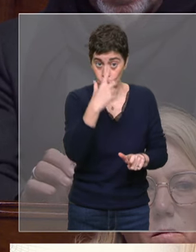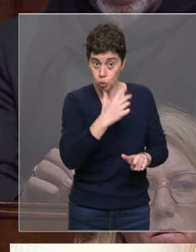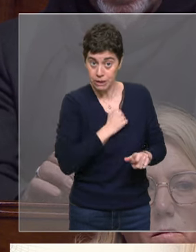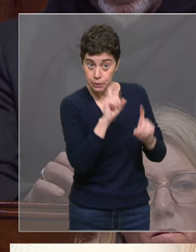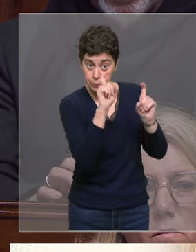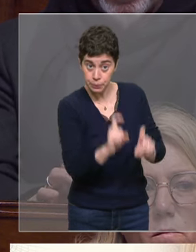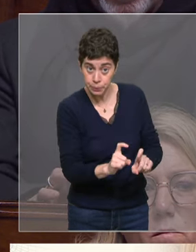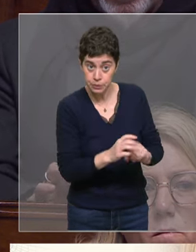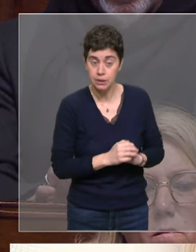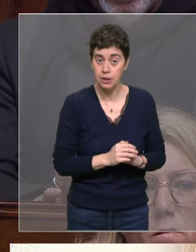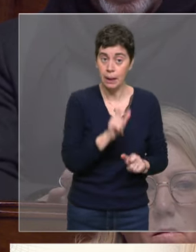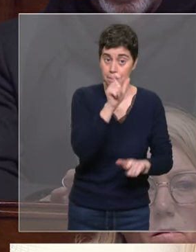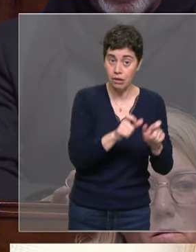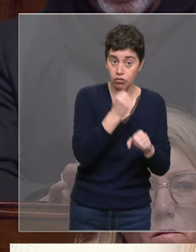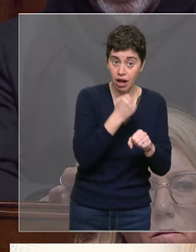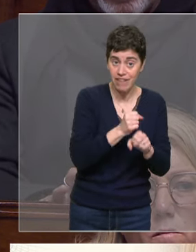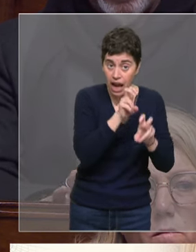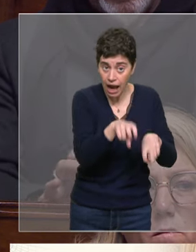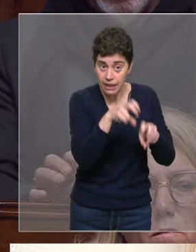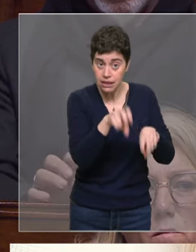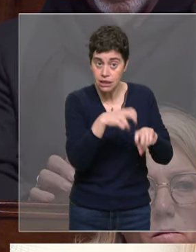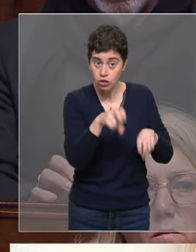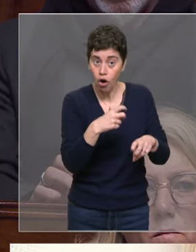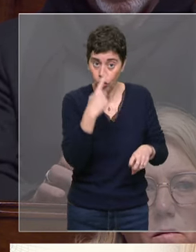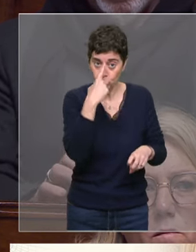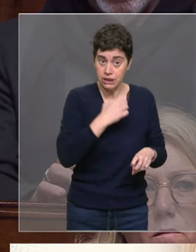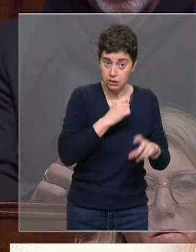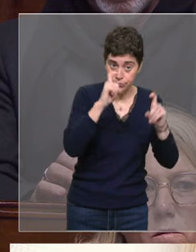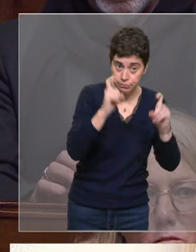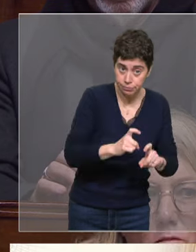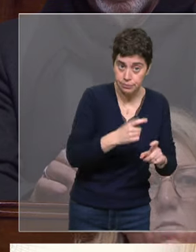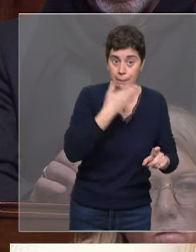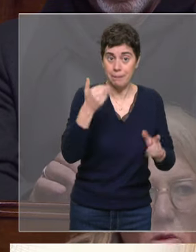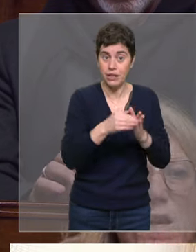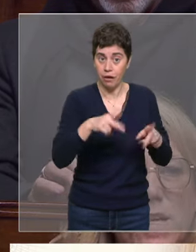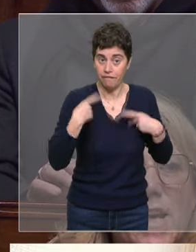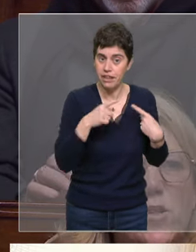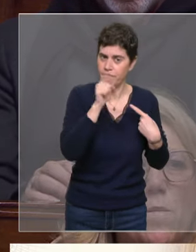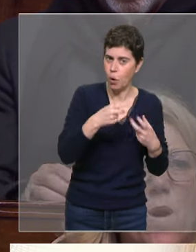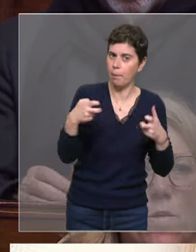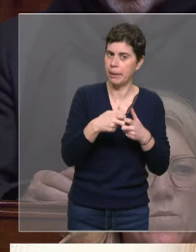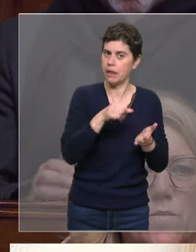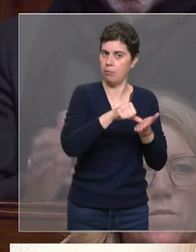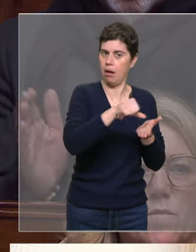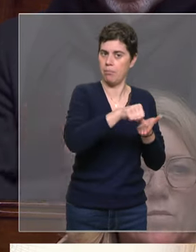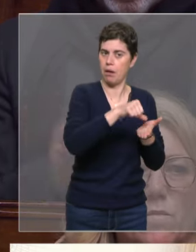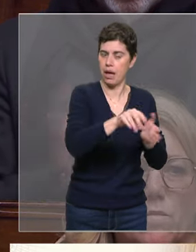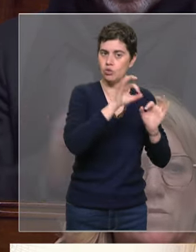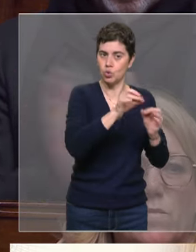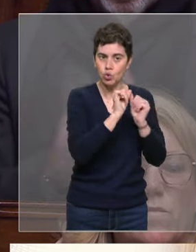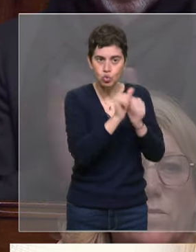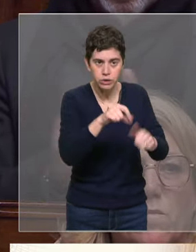qualité de vie du monde rural, il faut des prix rémunérateurs, garantis, basés sur le temps de travail,